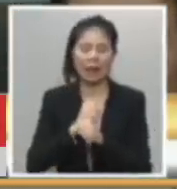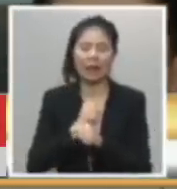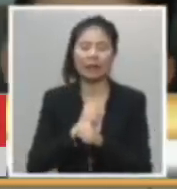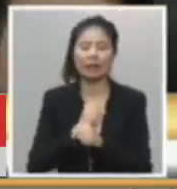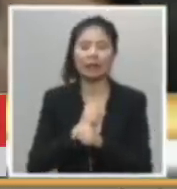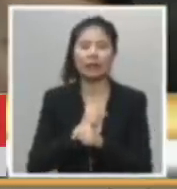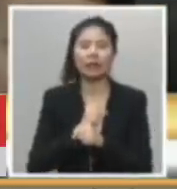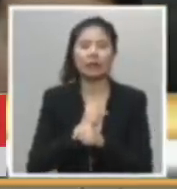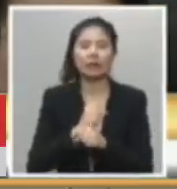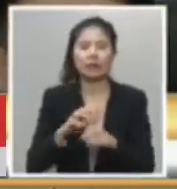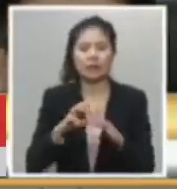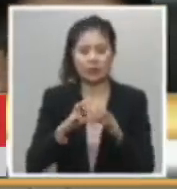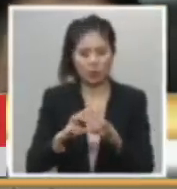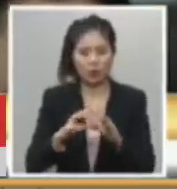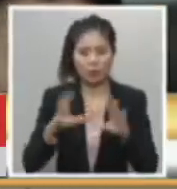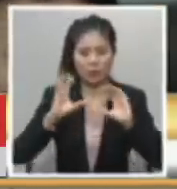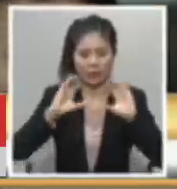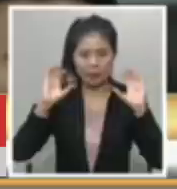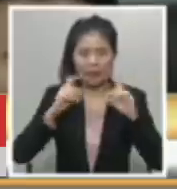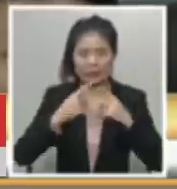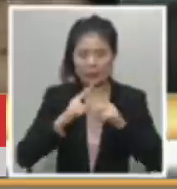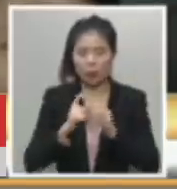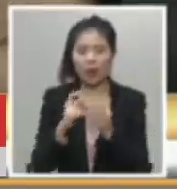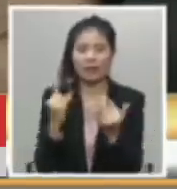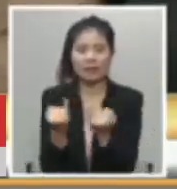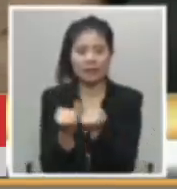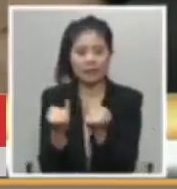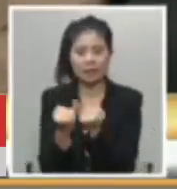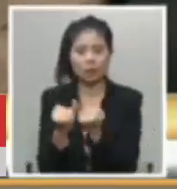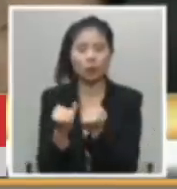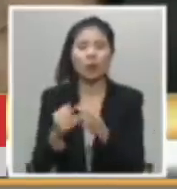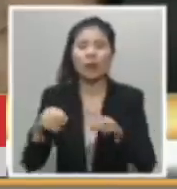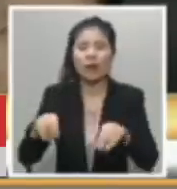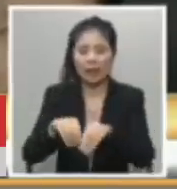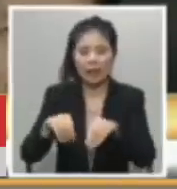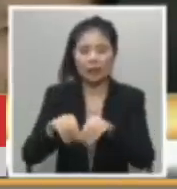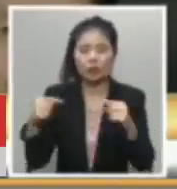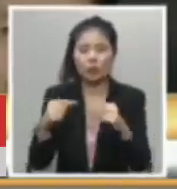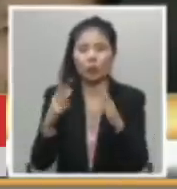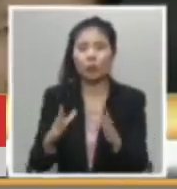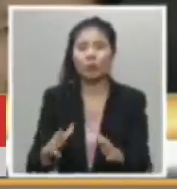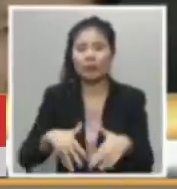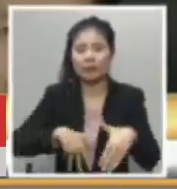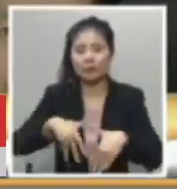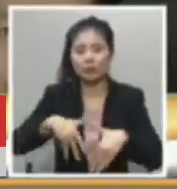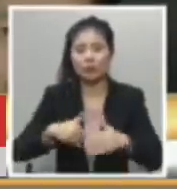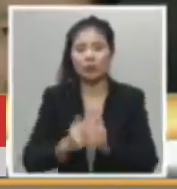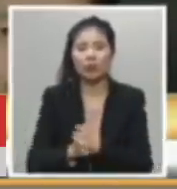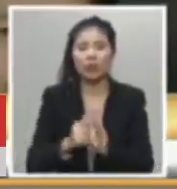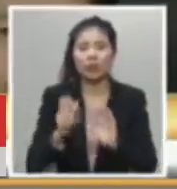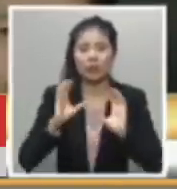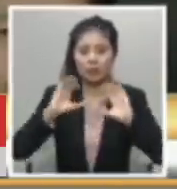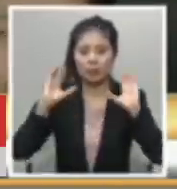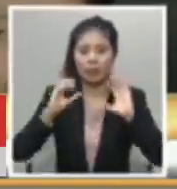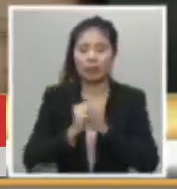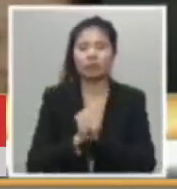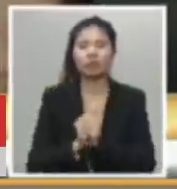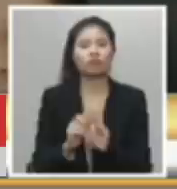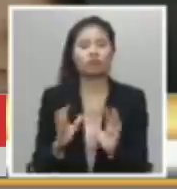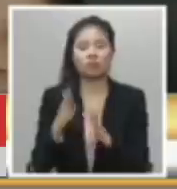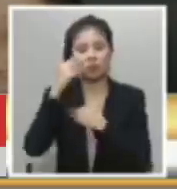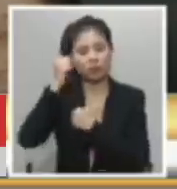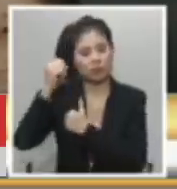มากที่สุดท่านประธานครับรัฐบาลได้เพิกเฉยต่อกฎหมายสำคัญฉบับหนึ่ง